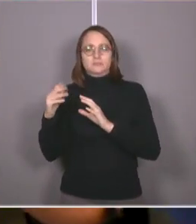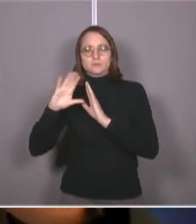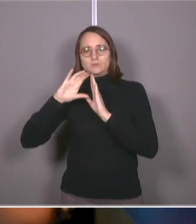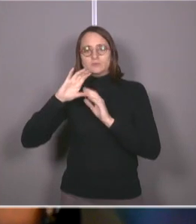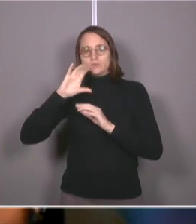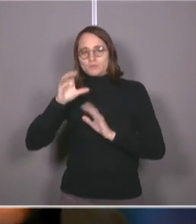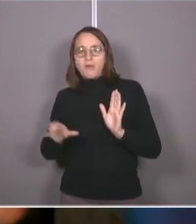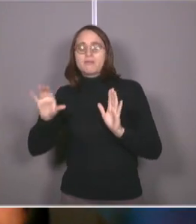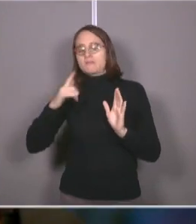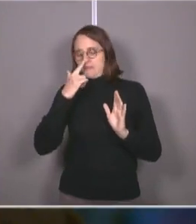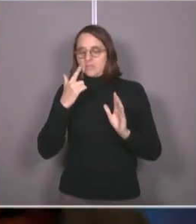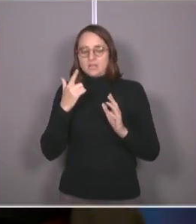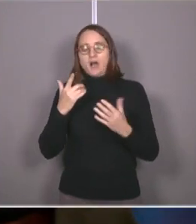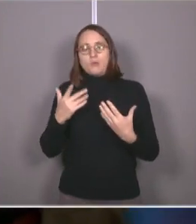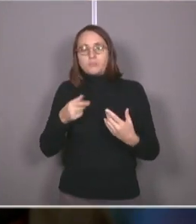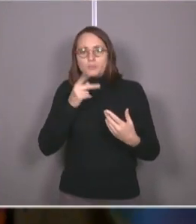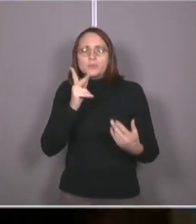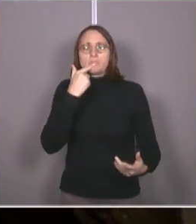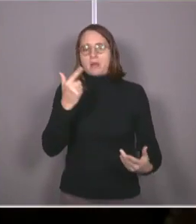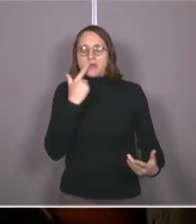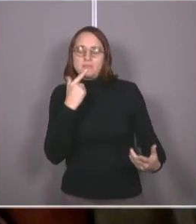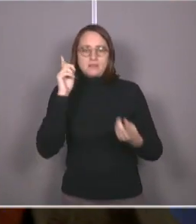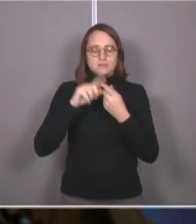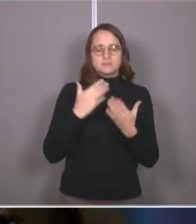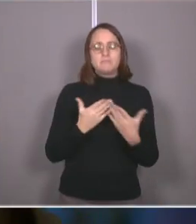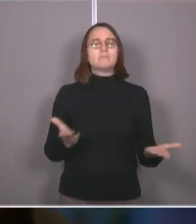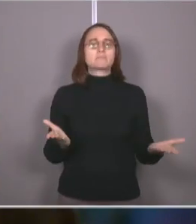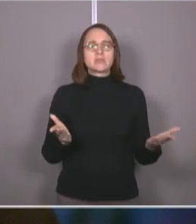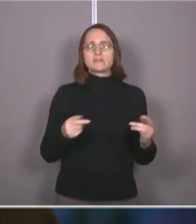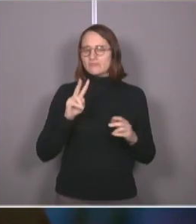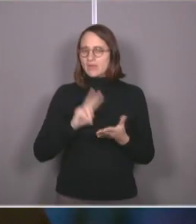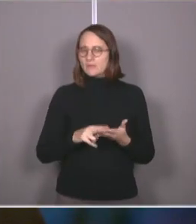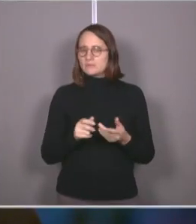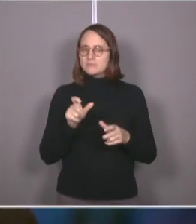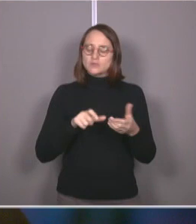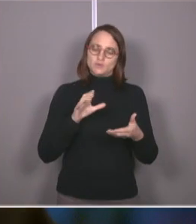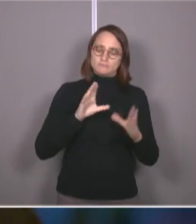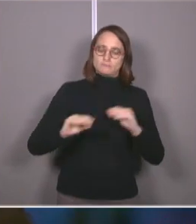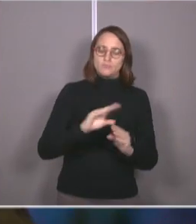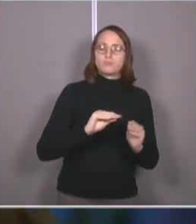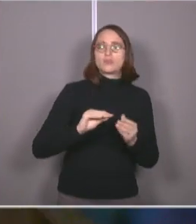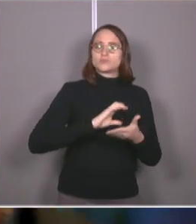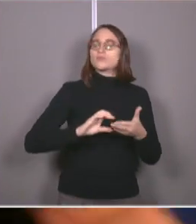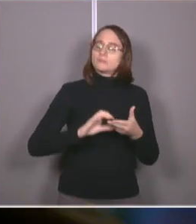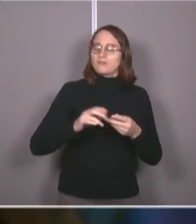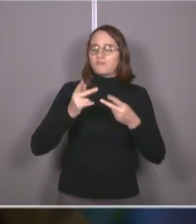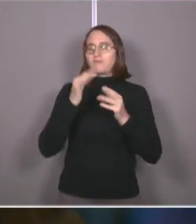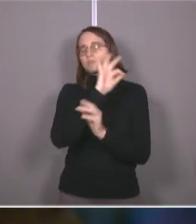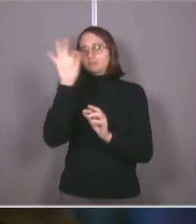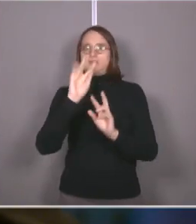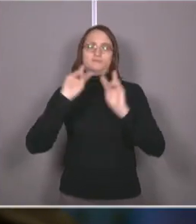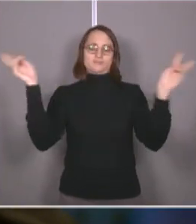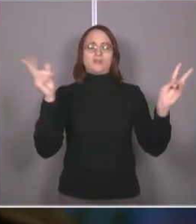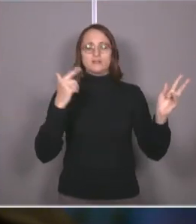plus présente dans notre vie. Mais est-ce que les Français, enfin les Toulousains et les Français ont vraiment conscience de ce qui se passe autour d'eux? Qu'est-ce que dit votre